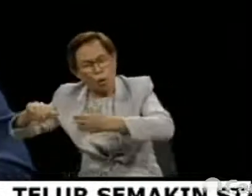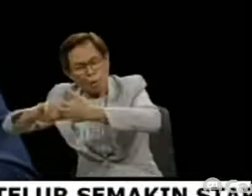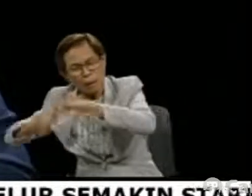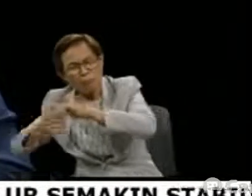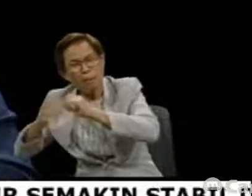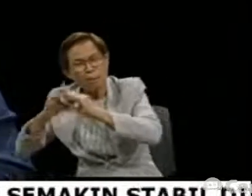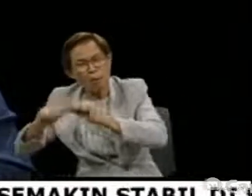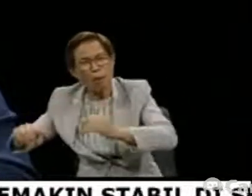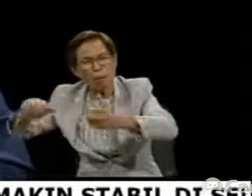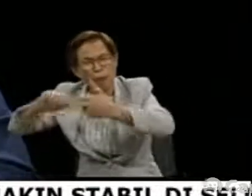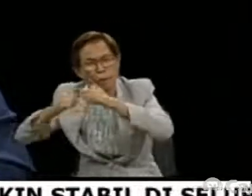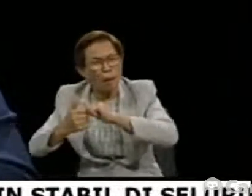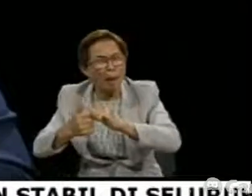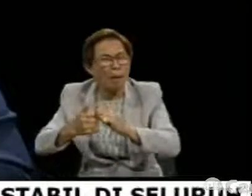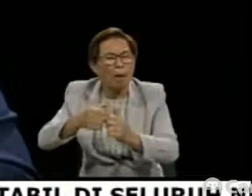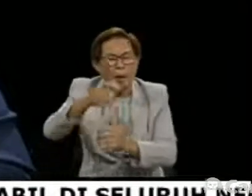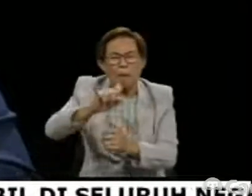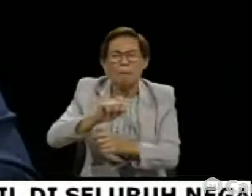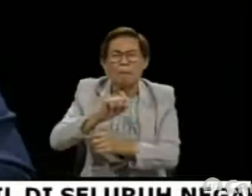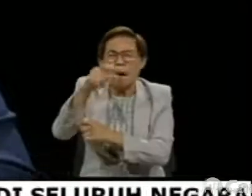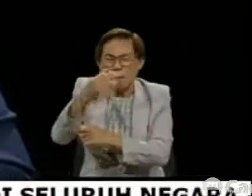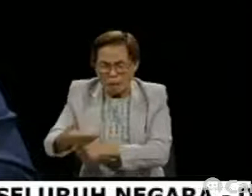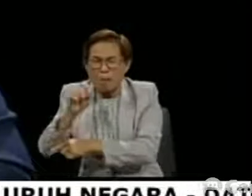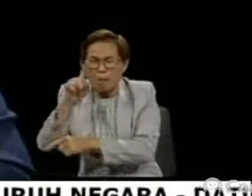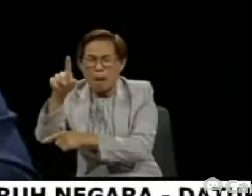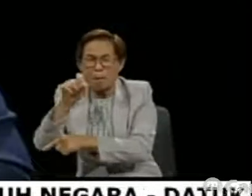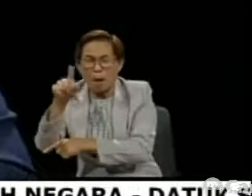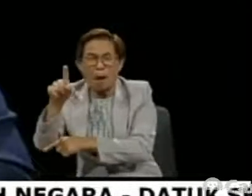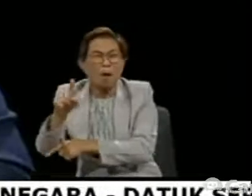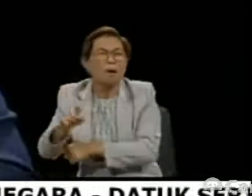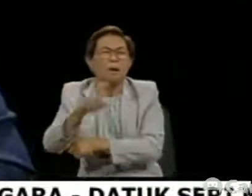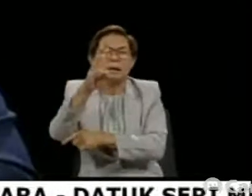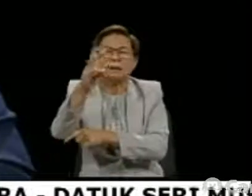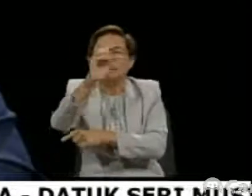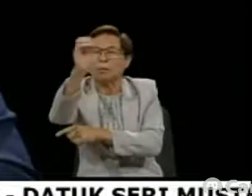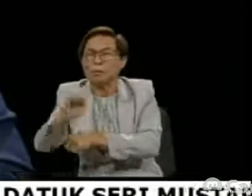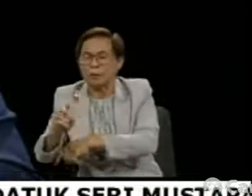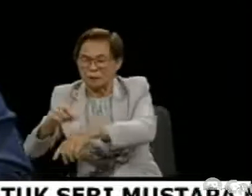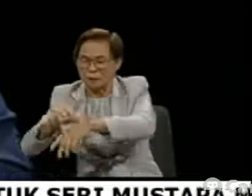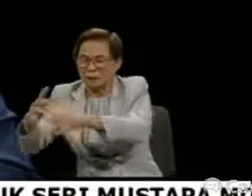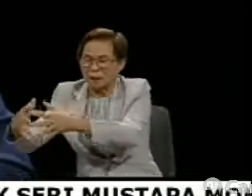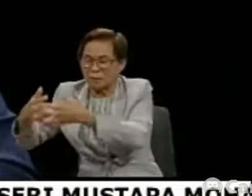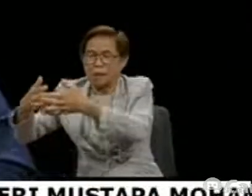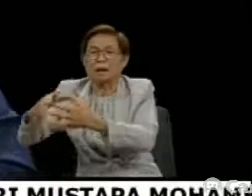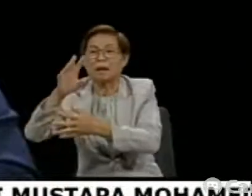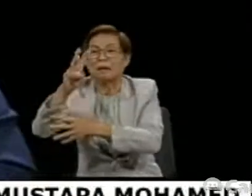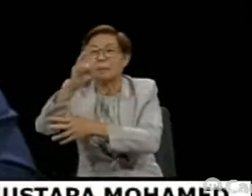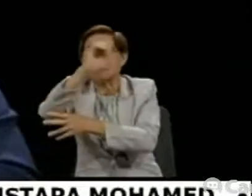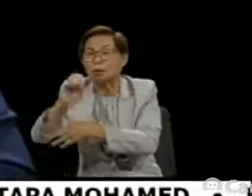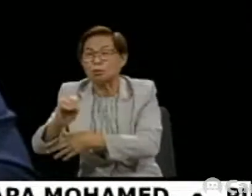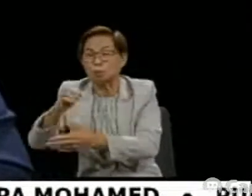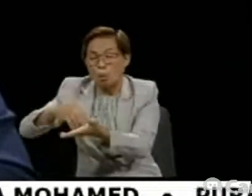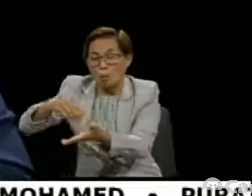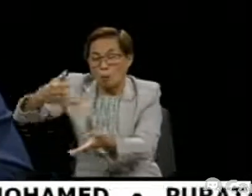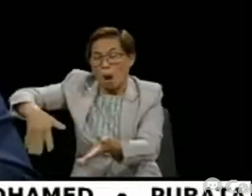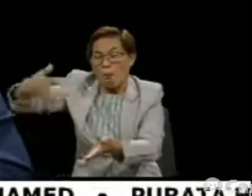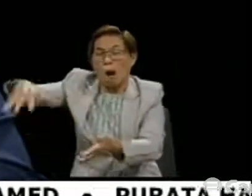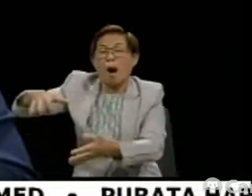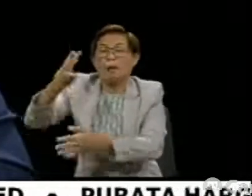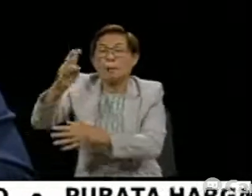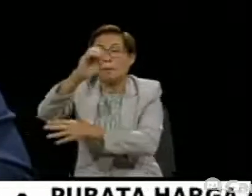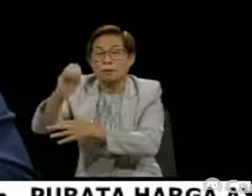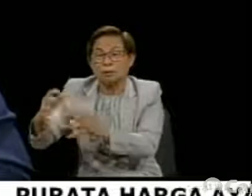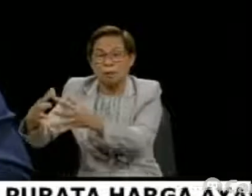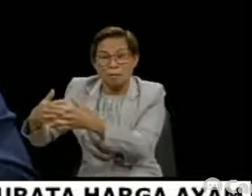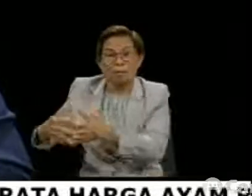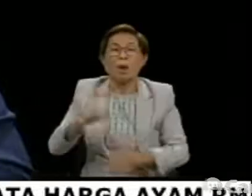menangani taik ada inflasi yang begitu tinggi di sana 200 tadi singa di Amerika Serikat Khadafi idealismenya